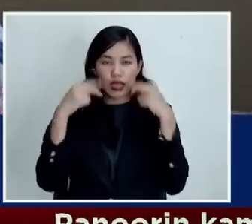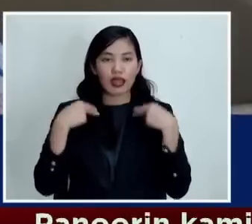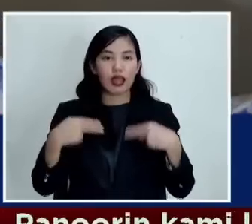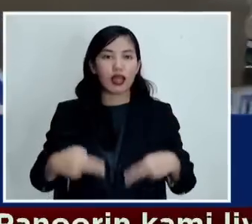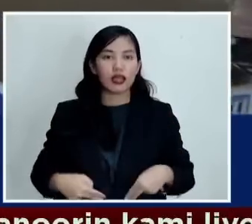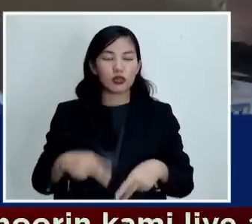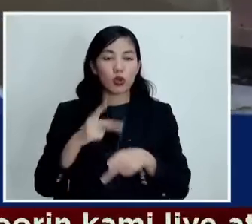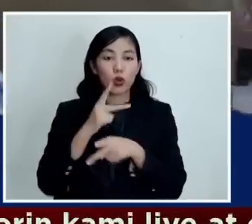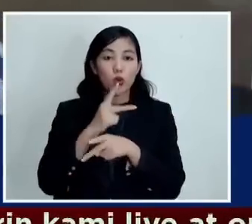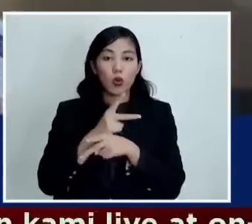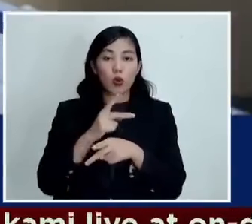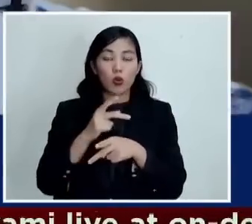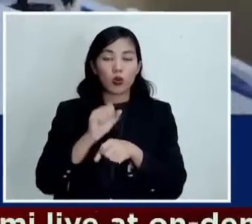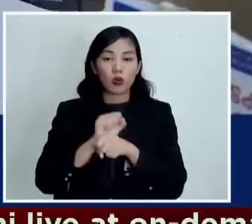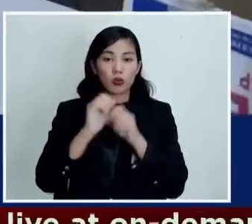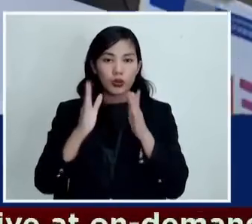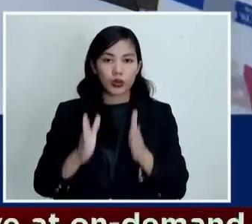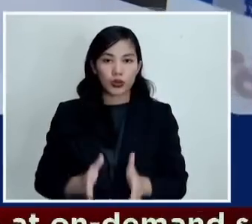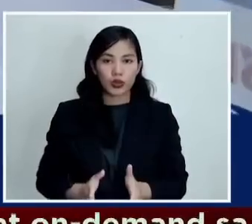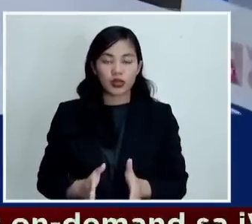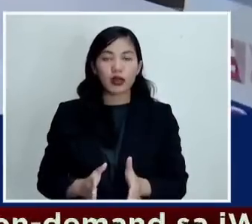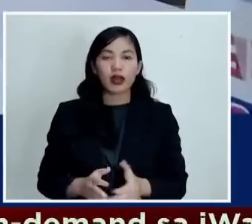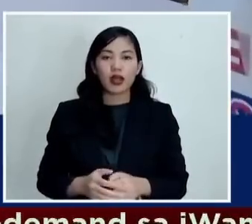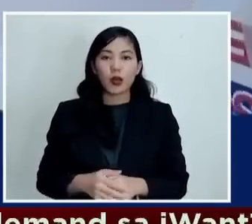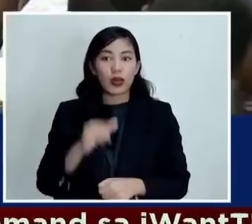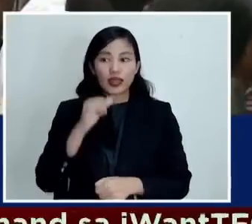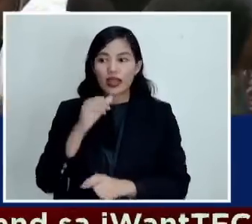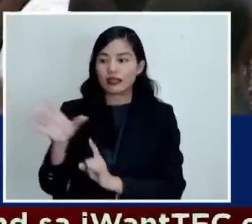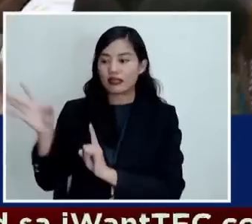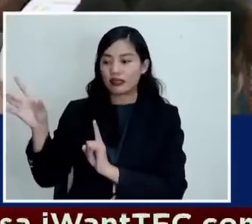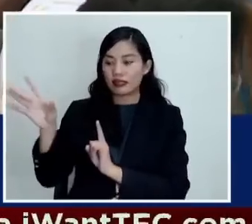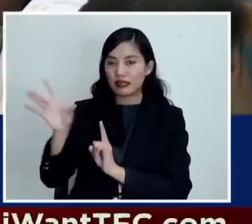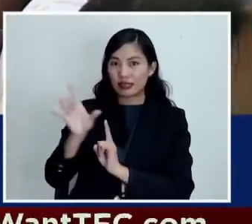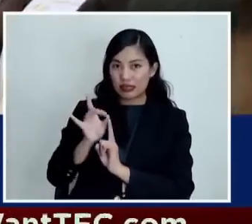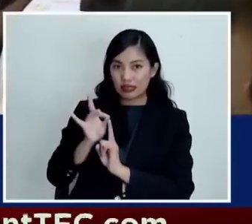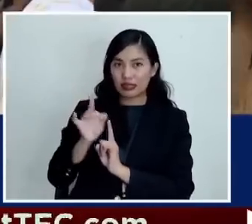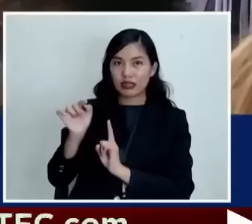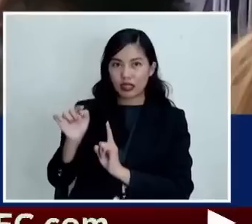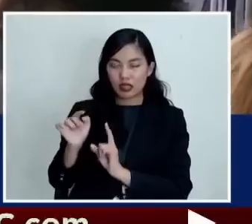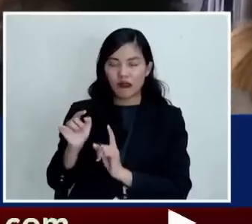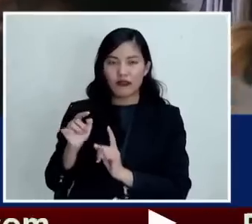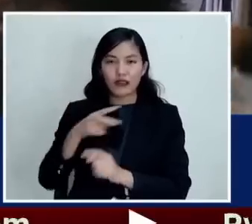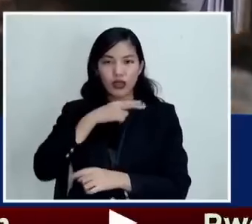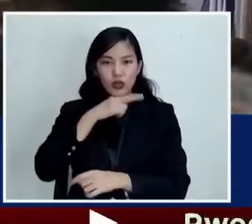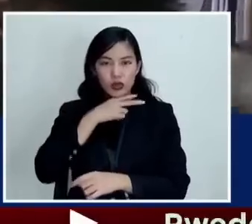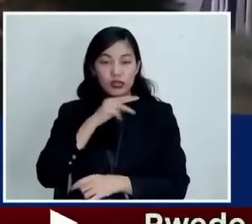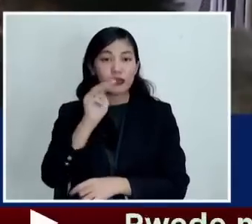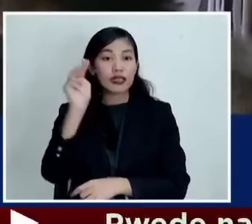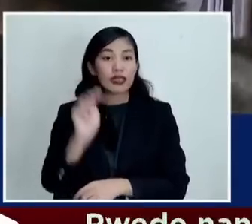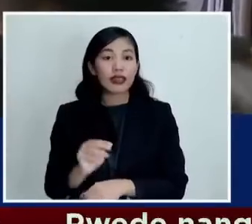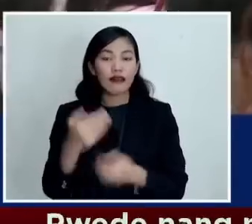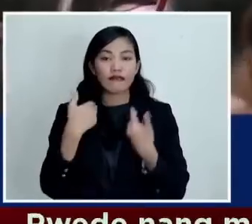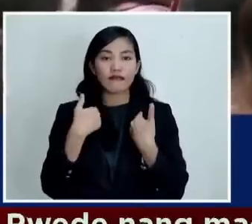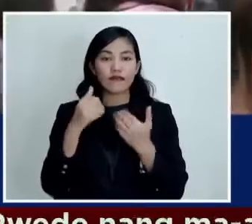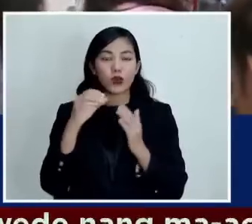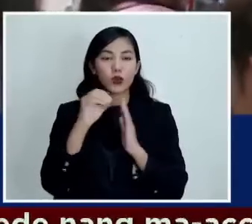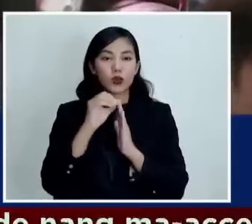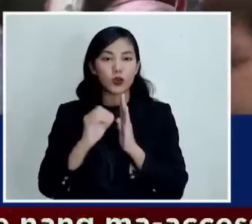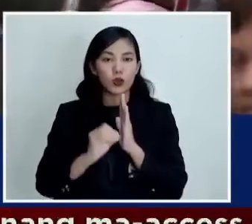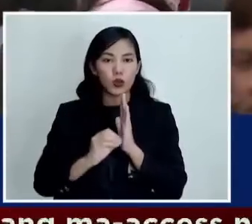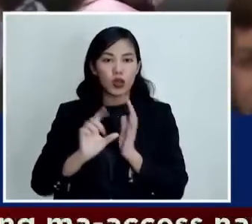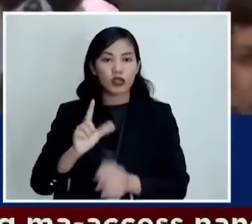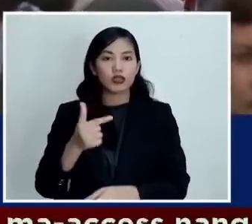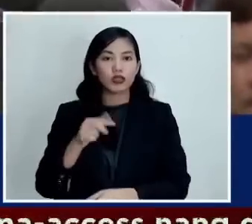ang posibilidad na mabit-bit sa loob ng ospital ang virus. Sa Maynila, naglabas na rin ng ordinansa ang lokal na pamahalaan